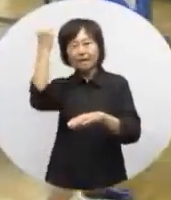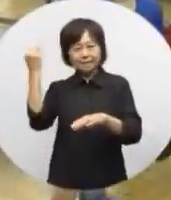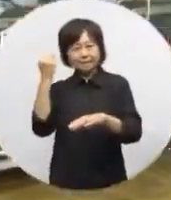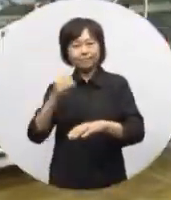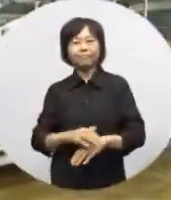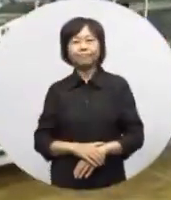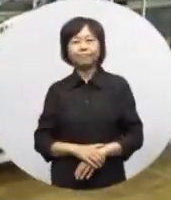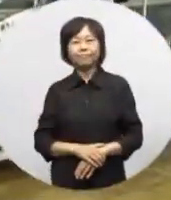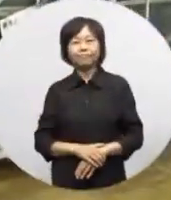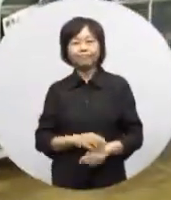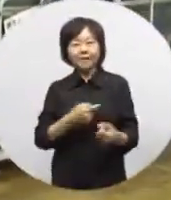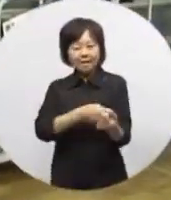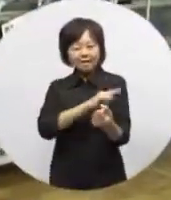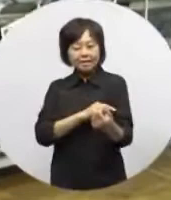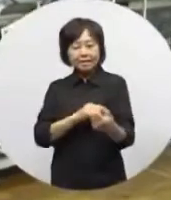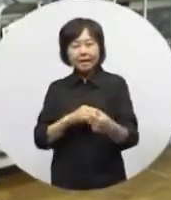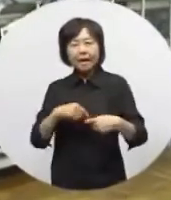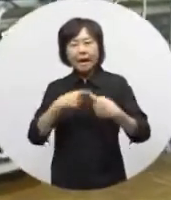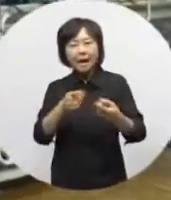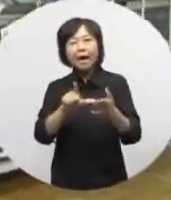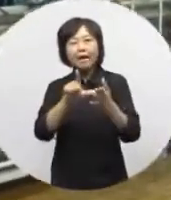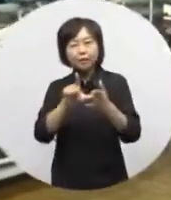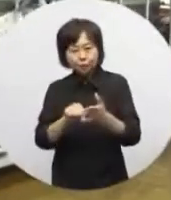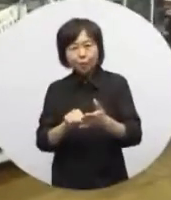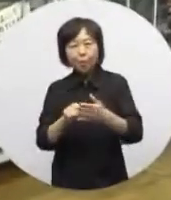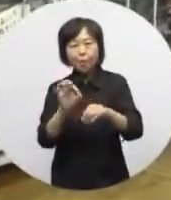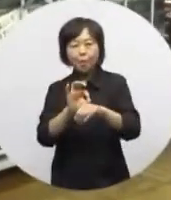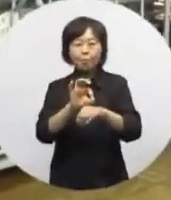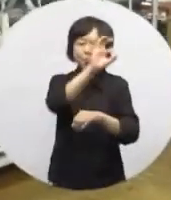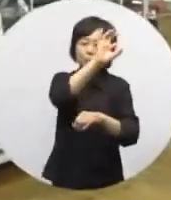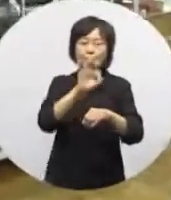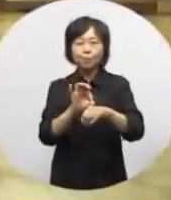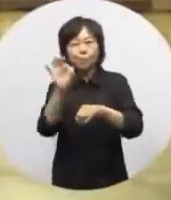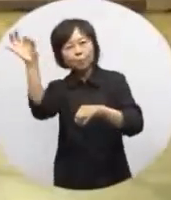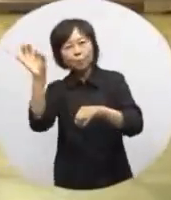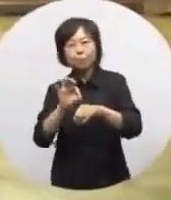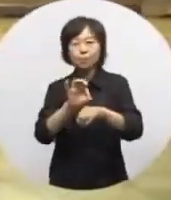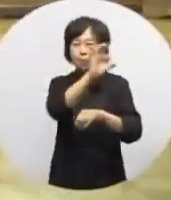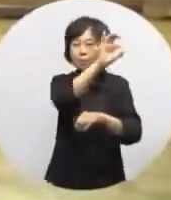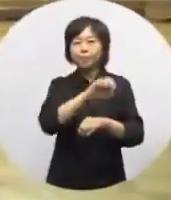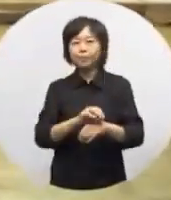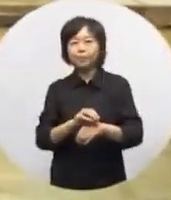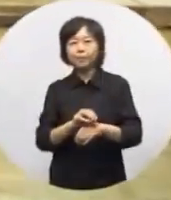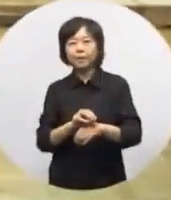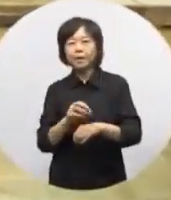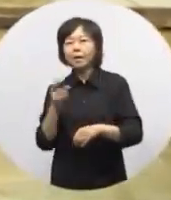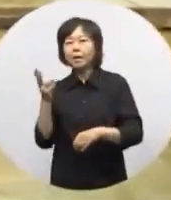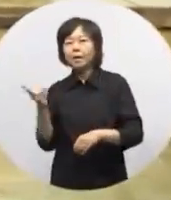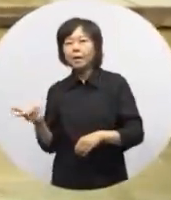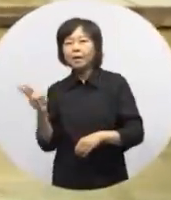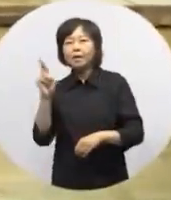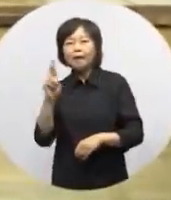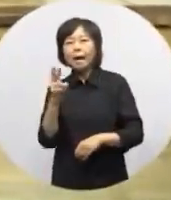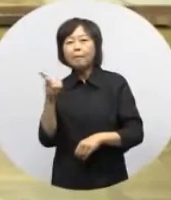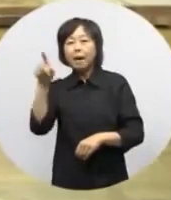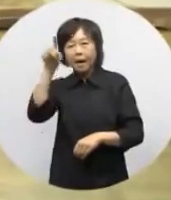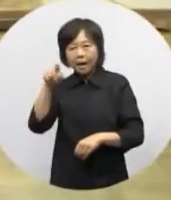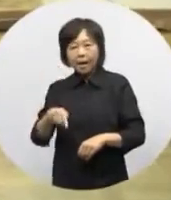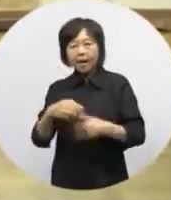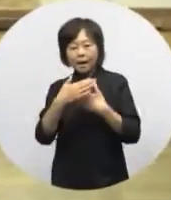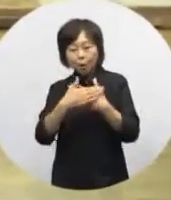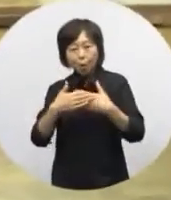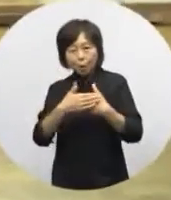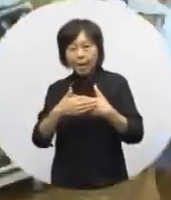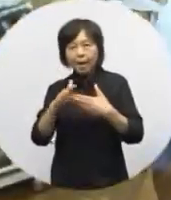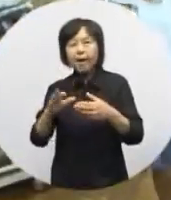くよ。力が入っちゃうとボールがなんかうまくコントロールできないですね。こういうラバーっていう用具使ってるので結構